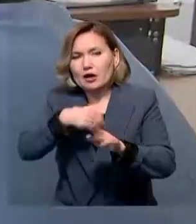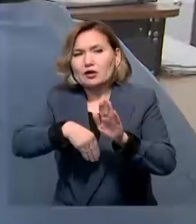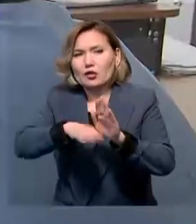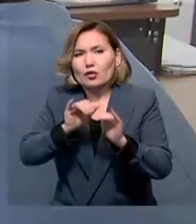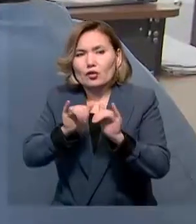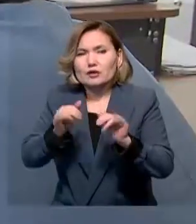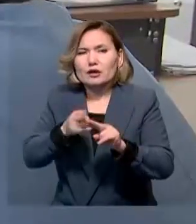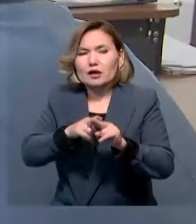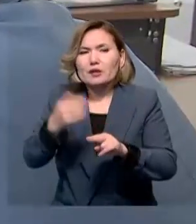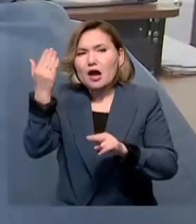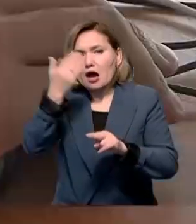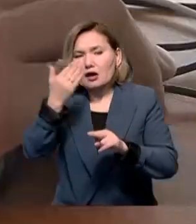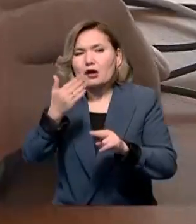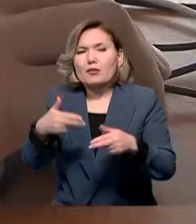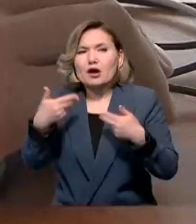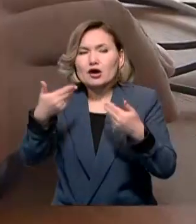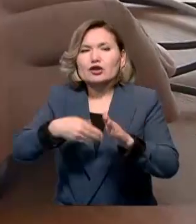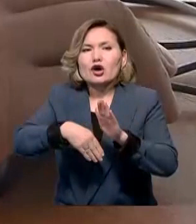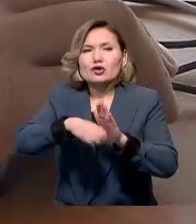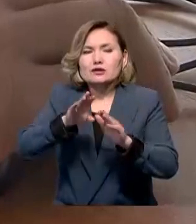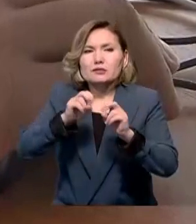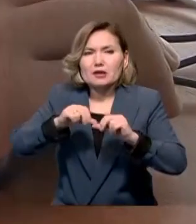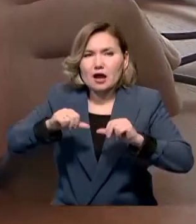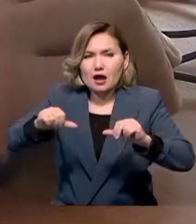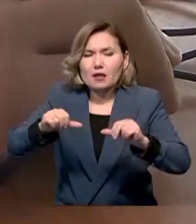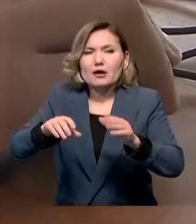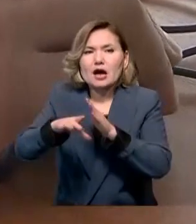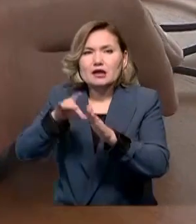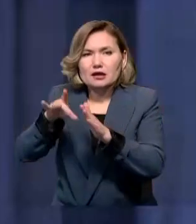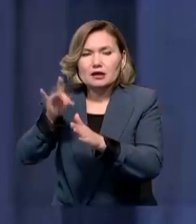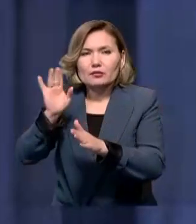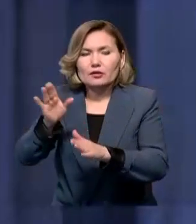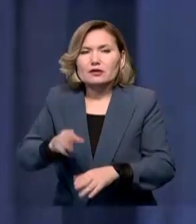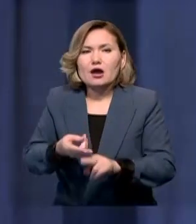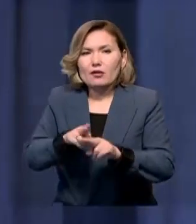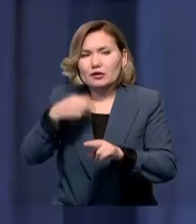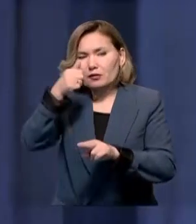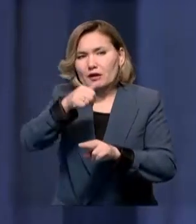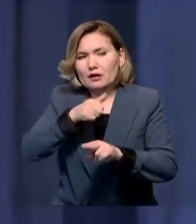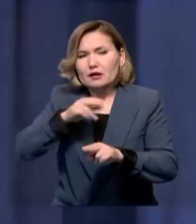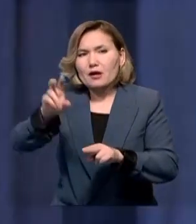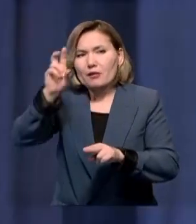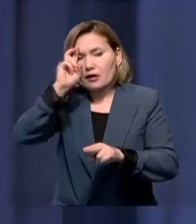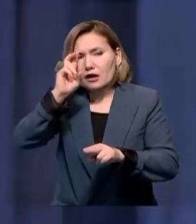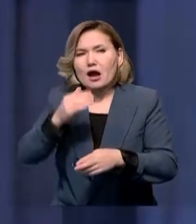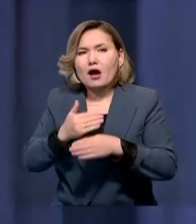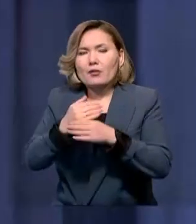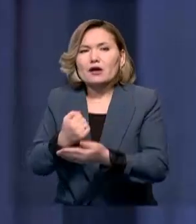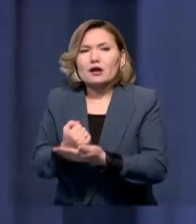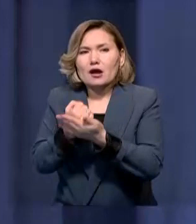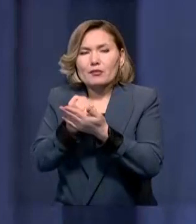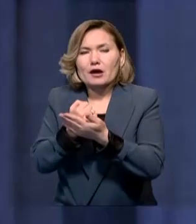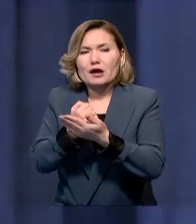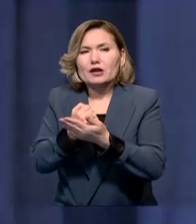өзгерді. Ұсынылған кино өнімдердің үздігін арнайы сараптамалық кеңес таңдайтын болады. Биылдан бастап мемлекеттік қолдауға